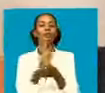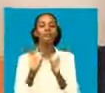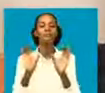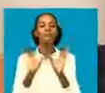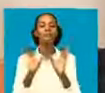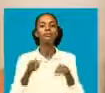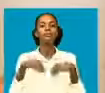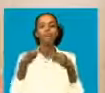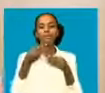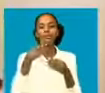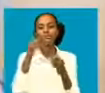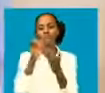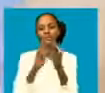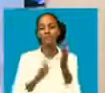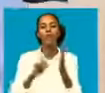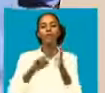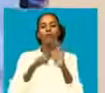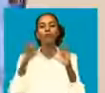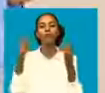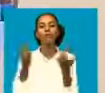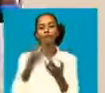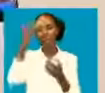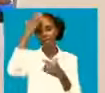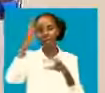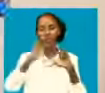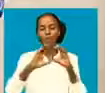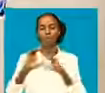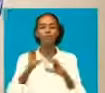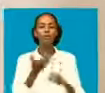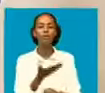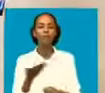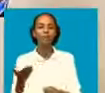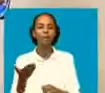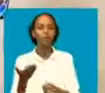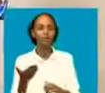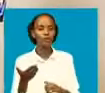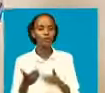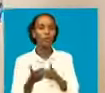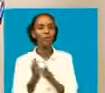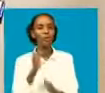ተበርክቶላቸዋል ሲል የዘገበው የወላይታ ዞን የመንግስት ኮሚኒኬሽን ጉዳዮች መምሪያ ነው።